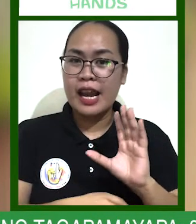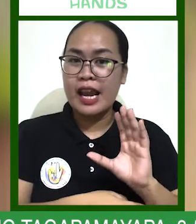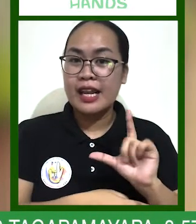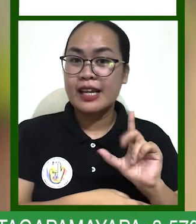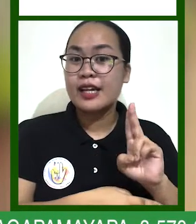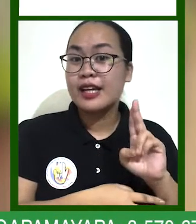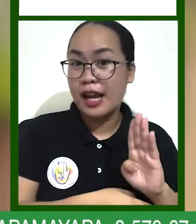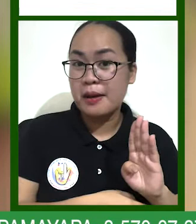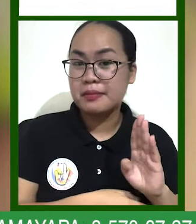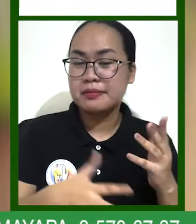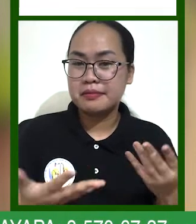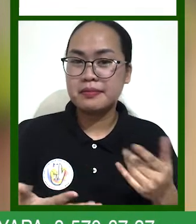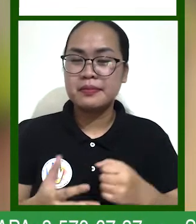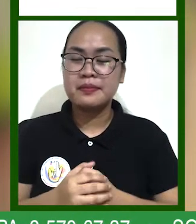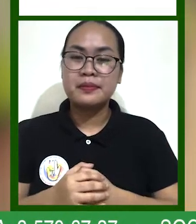Volleyball Club natin ay